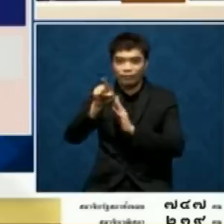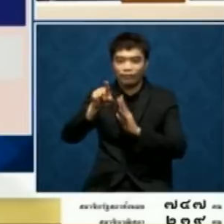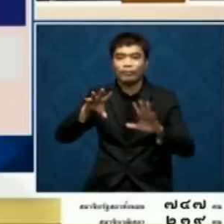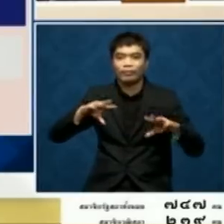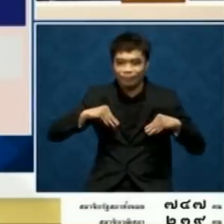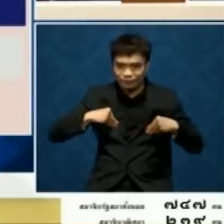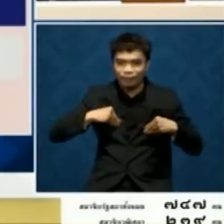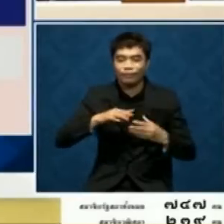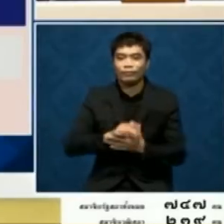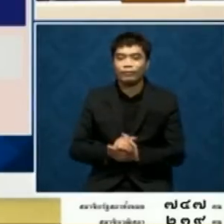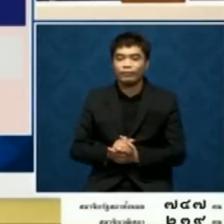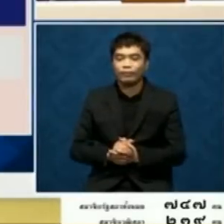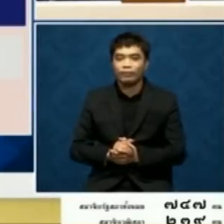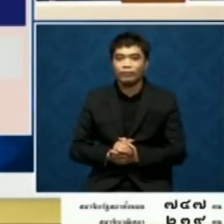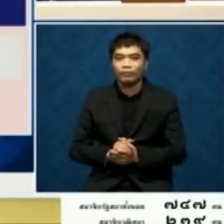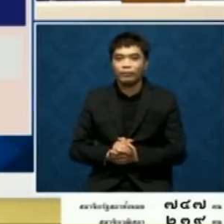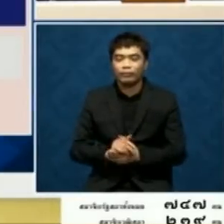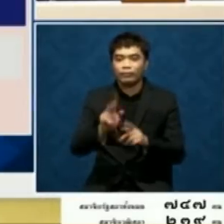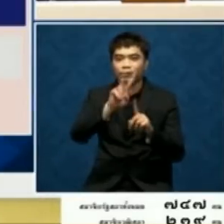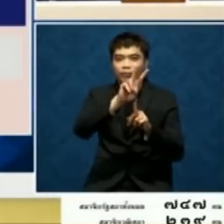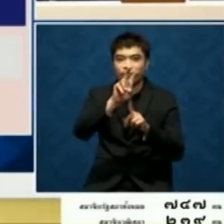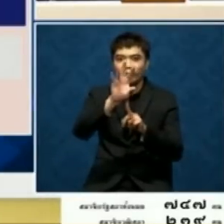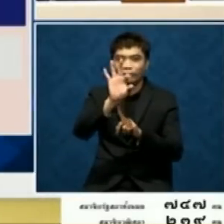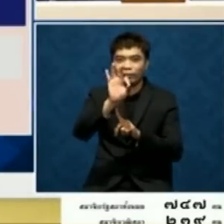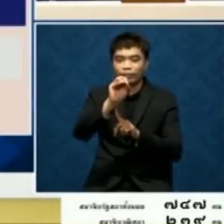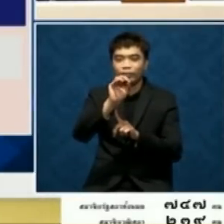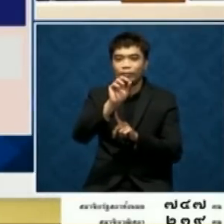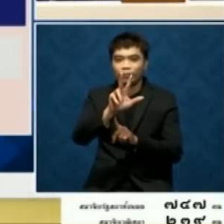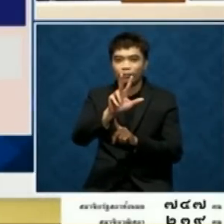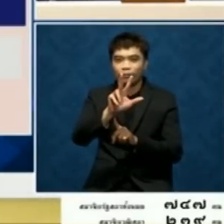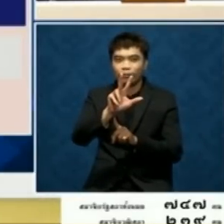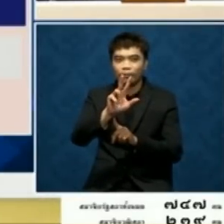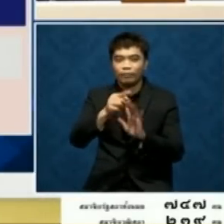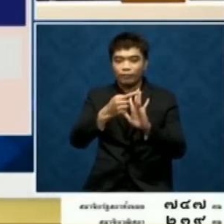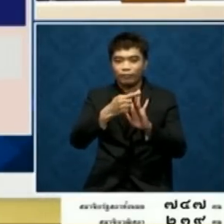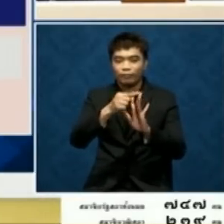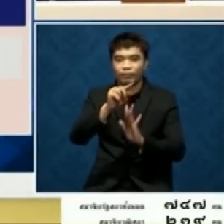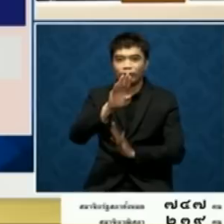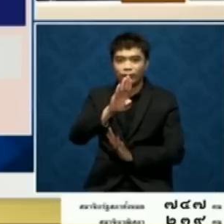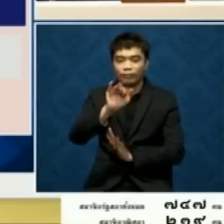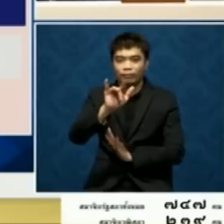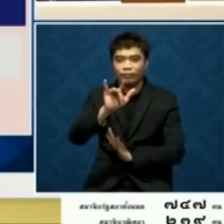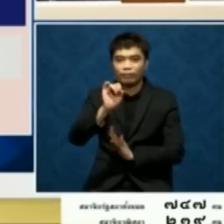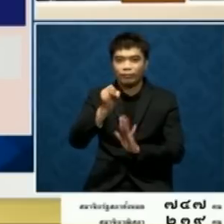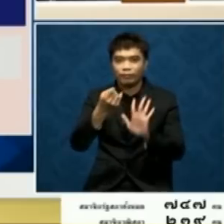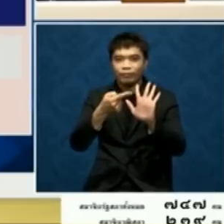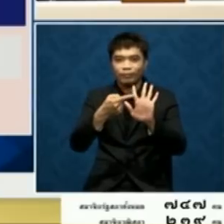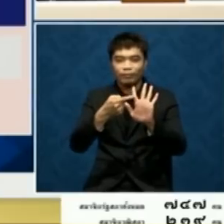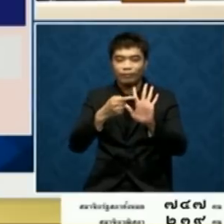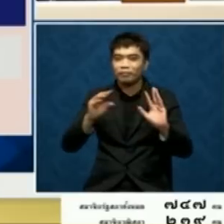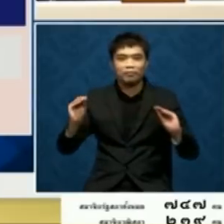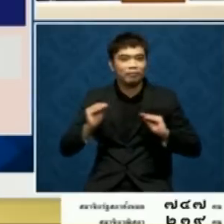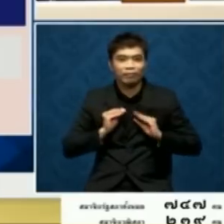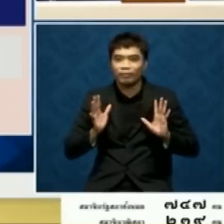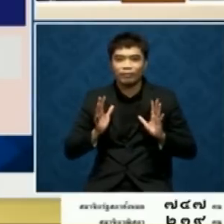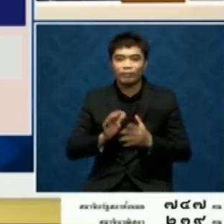ามาจากผู้สื่อข่าวของเรานะฮะว่าตัวคุณเศรษฐาทวีสินนะครับเดินทางไปที่พรรคเพื่อไทยเพื่อที่จะไปลุ้นการลงมติเลือกนายกรัฐมน